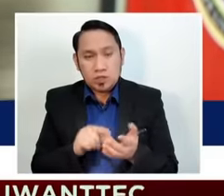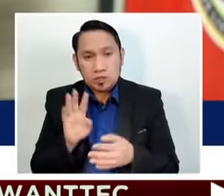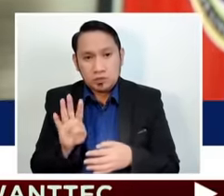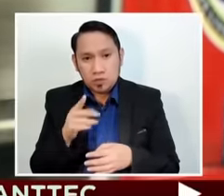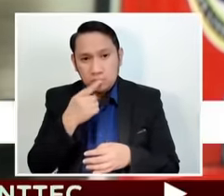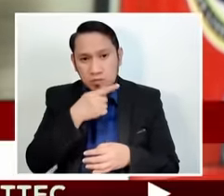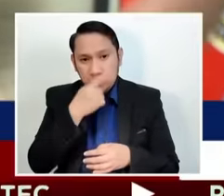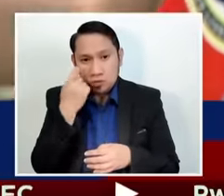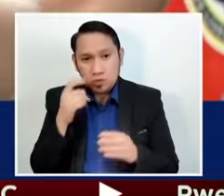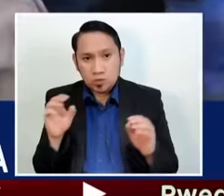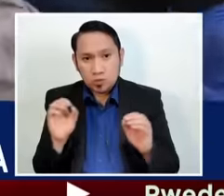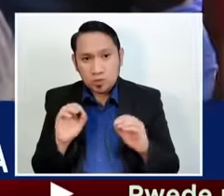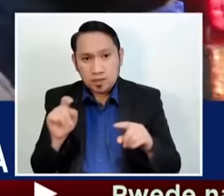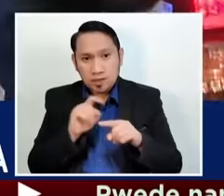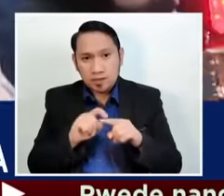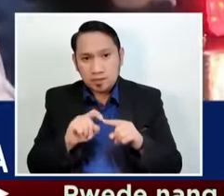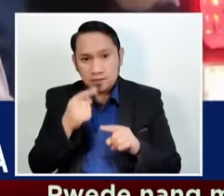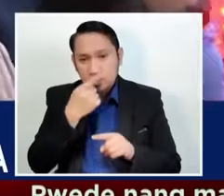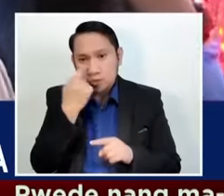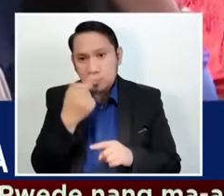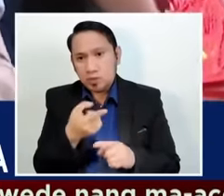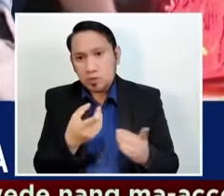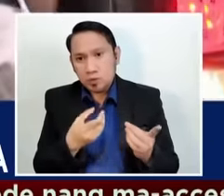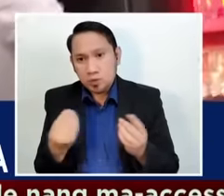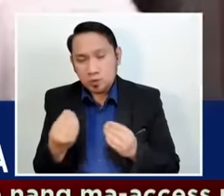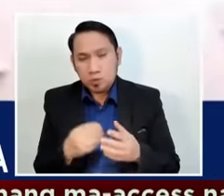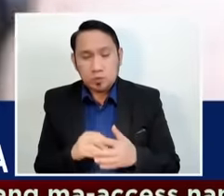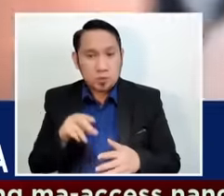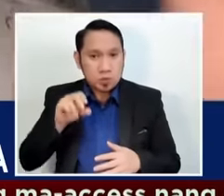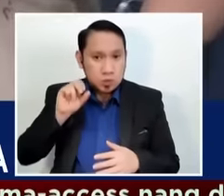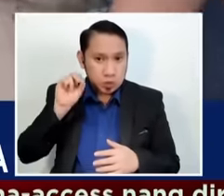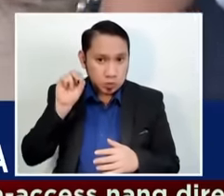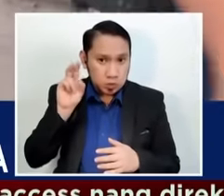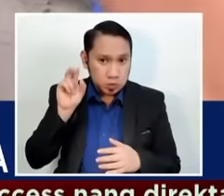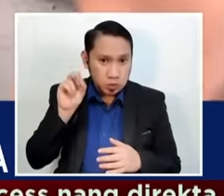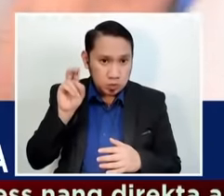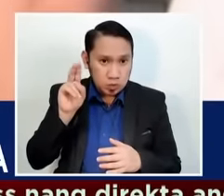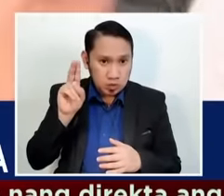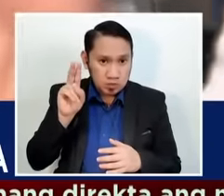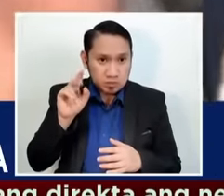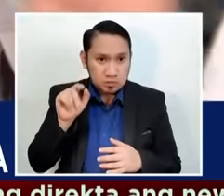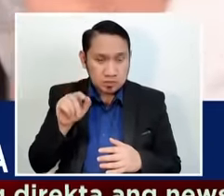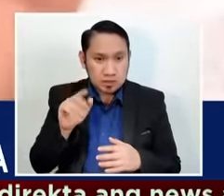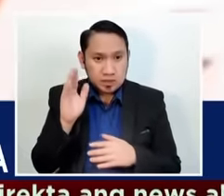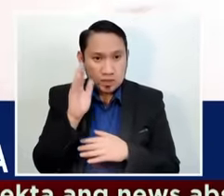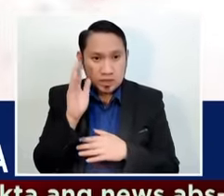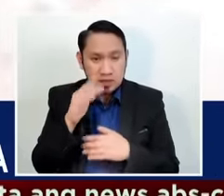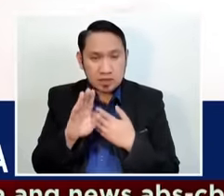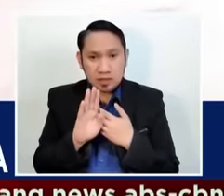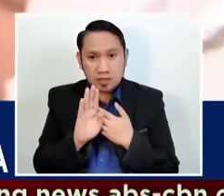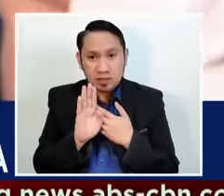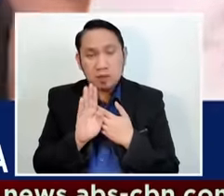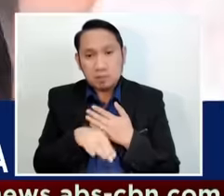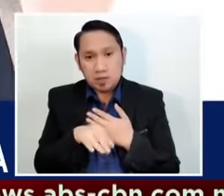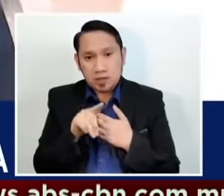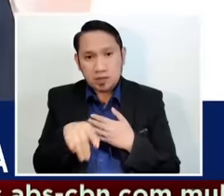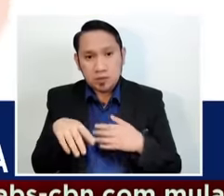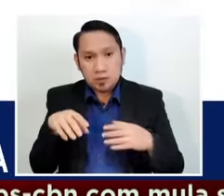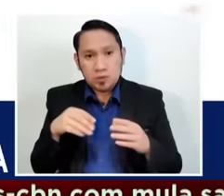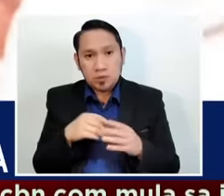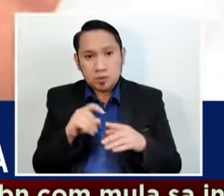kuryente. Dahil sa ginawa niyan. Alas 12 na ng tanghali kanina nang maibalik ang supply ng kuryente sa mga apektadong lugar.